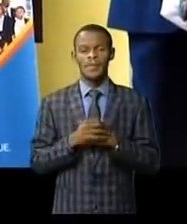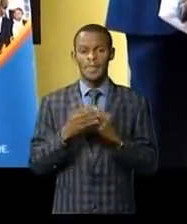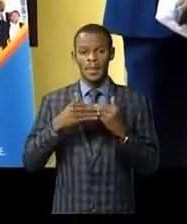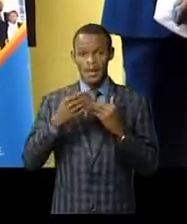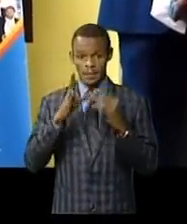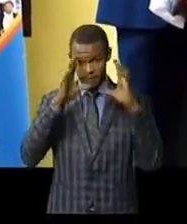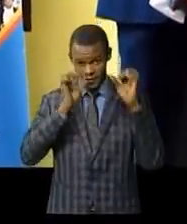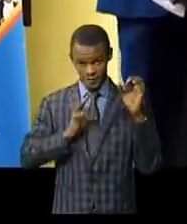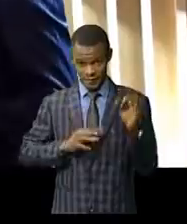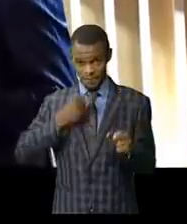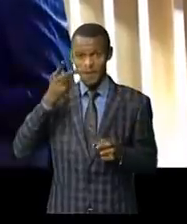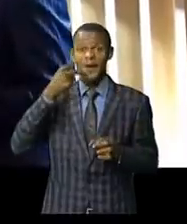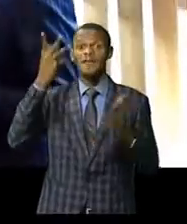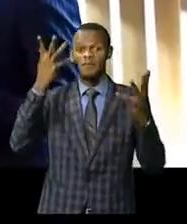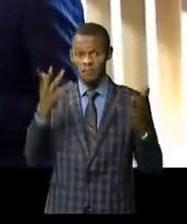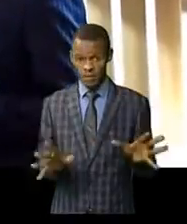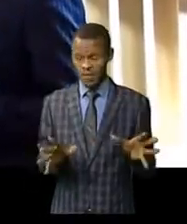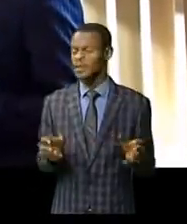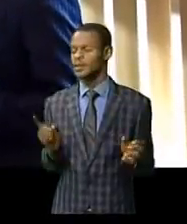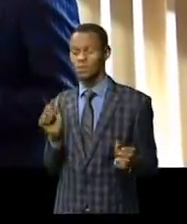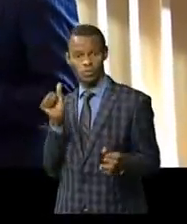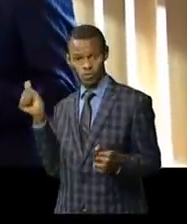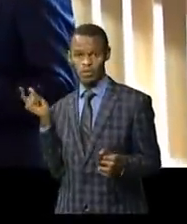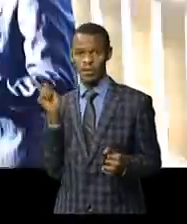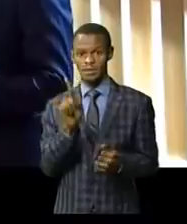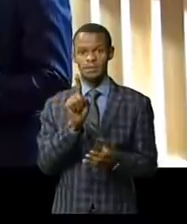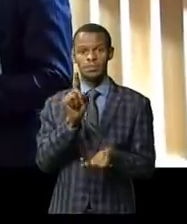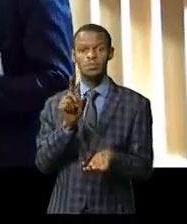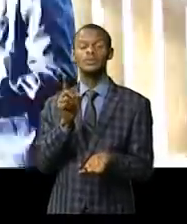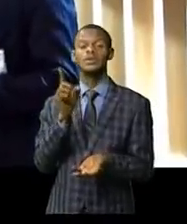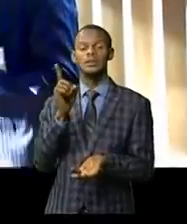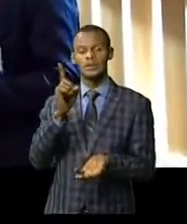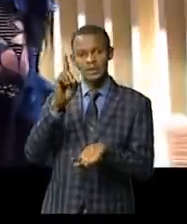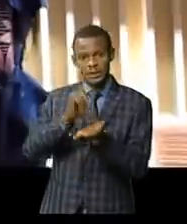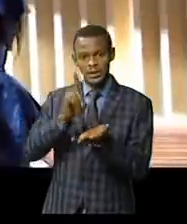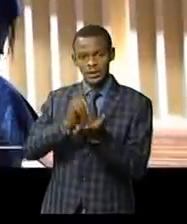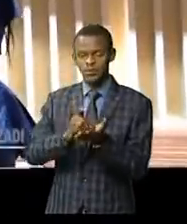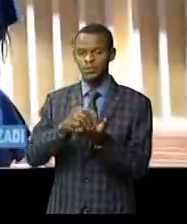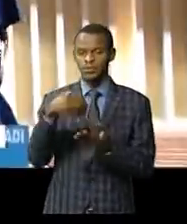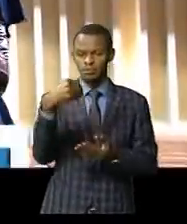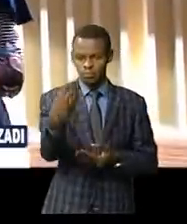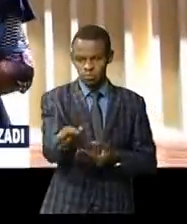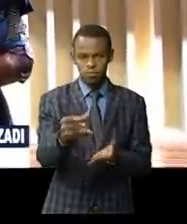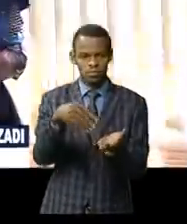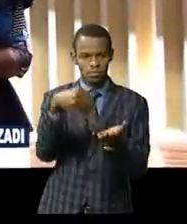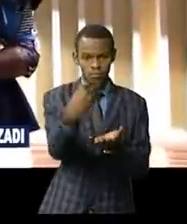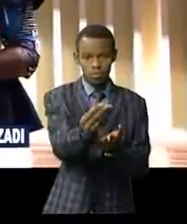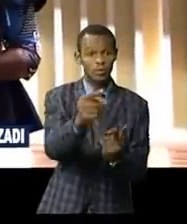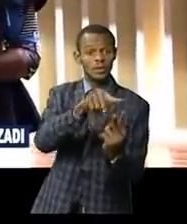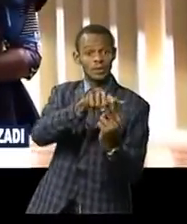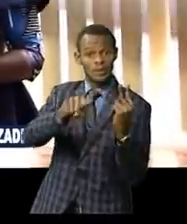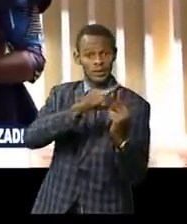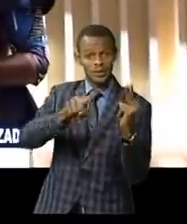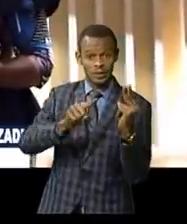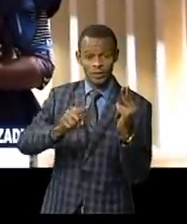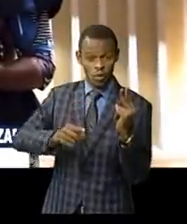République, Félix-Antoine Tshisekedi Tshilombo, a procédé personnellement à la remise des diplômes de manière symbolique aux deux lauréats. L'École